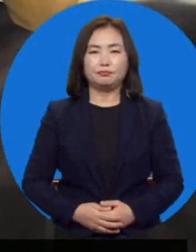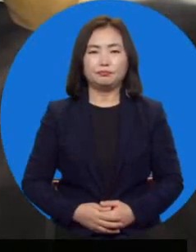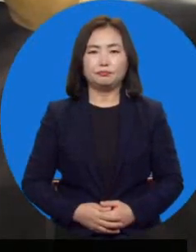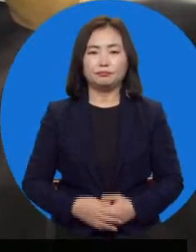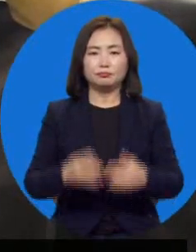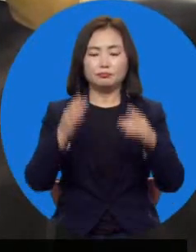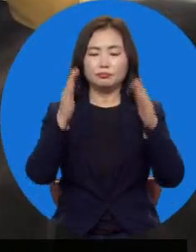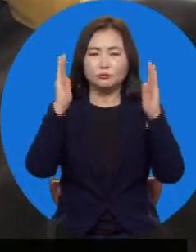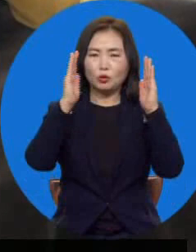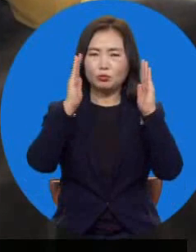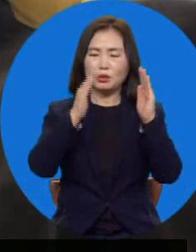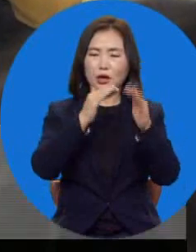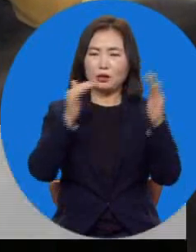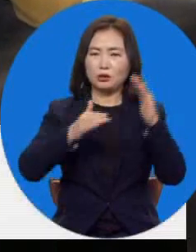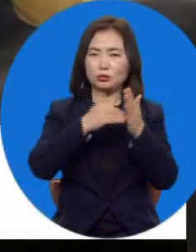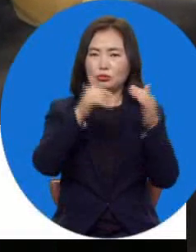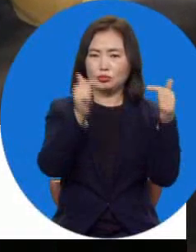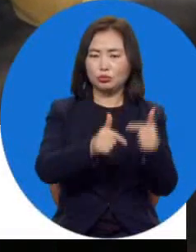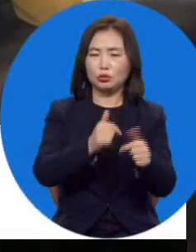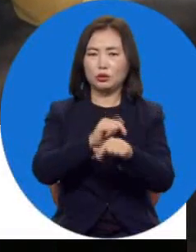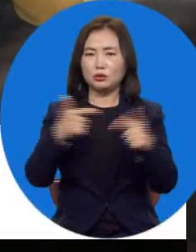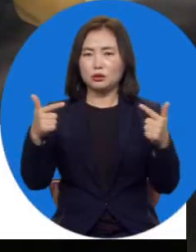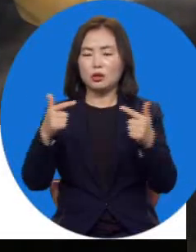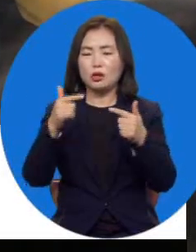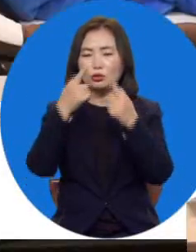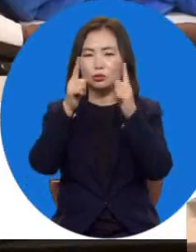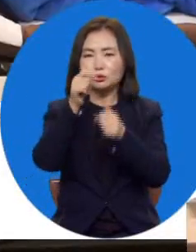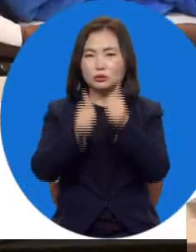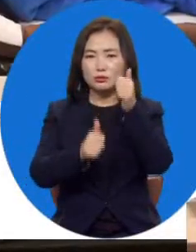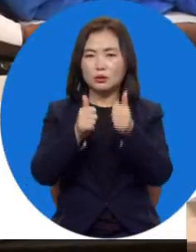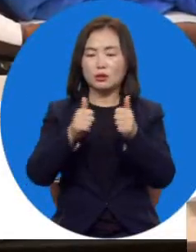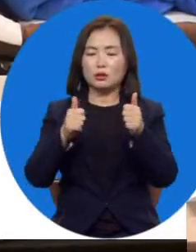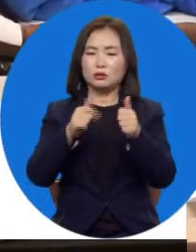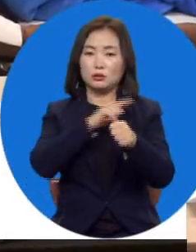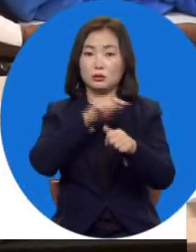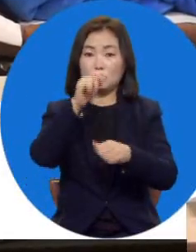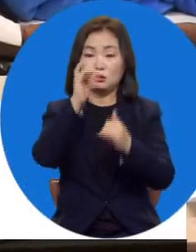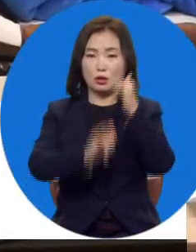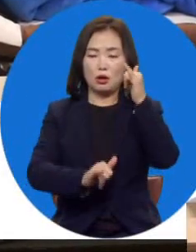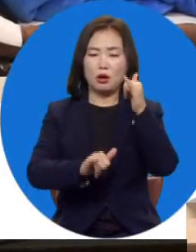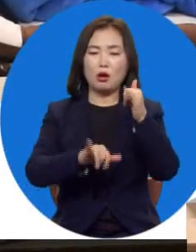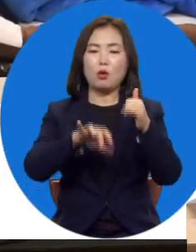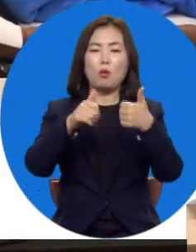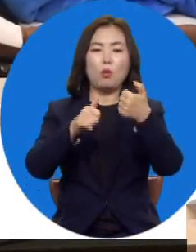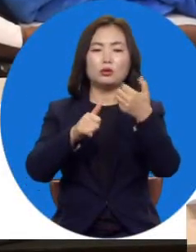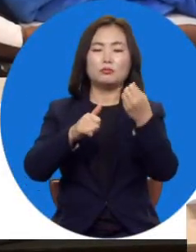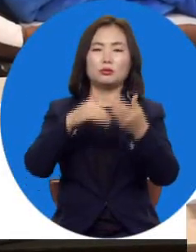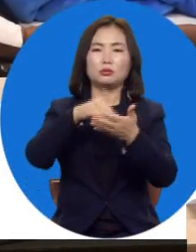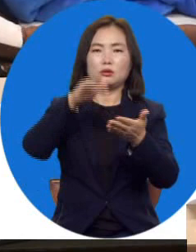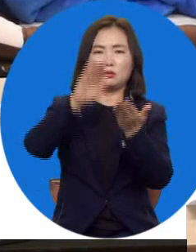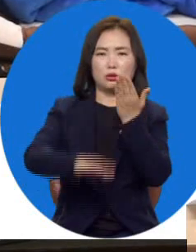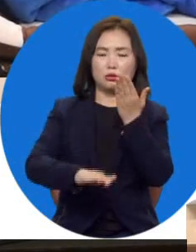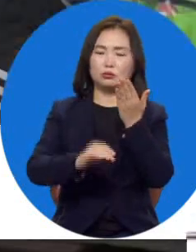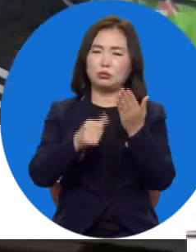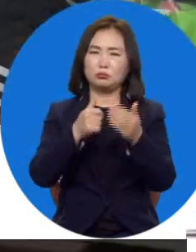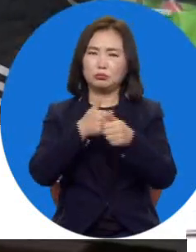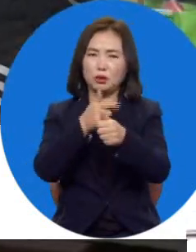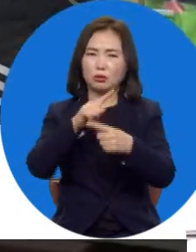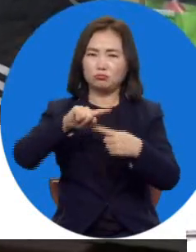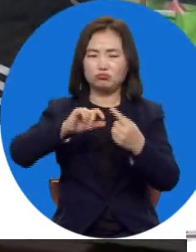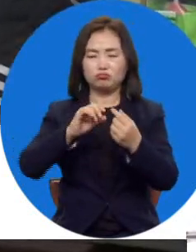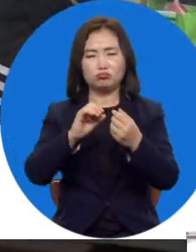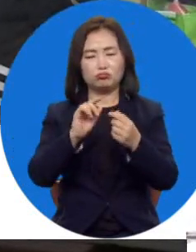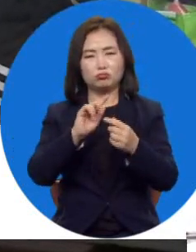학령인구 감소와 수시모집 확대로 수로 응시생이 사상 처음 50만명 아래로 떨어진 점은 변수입니다